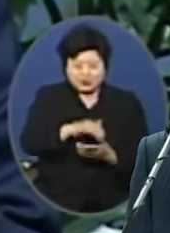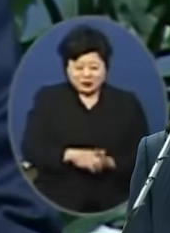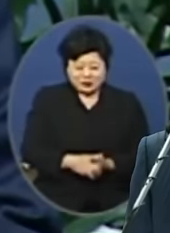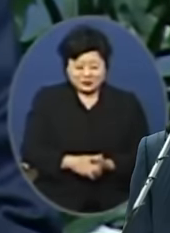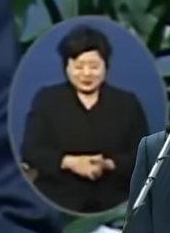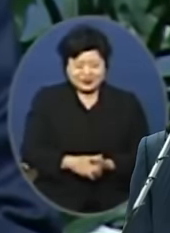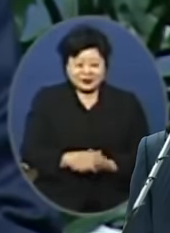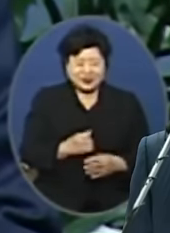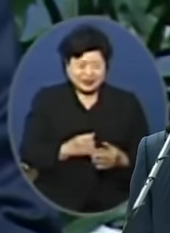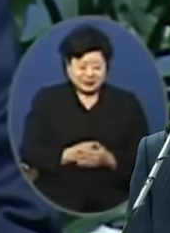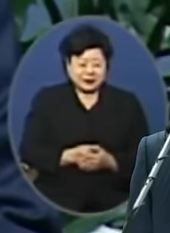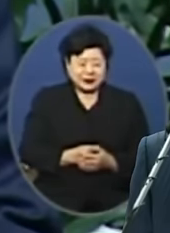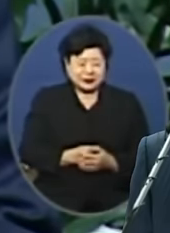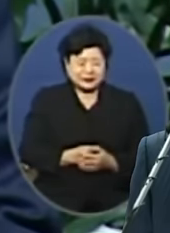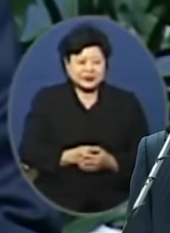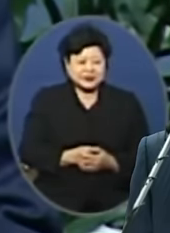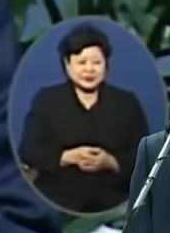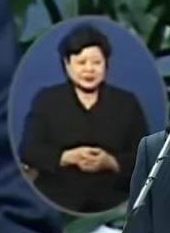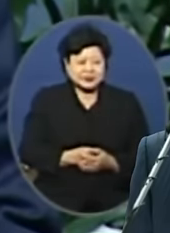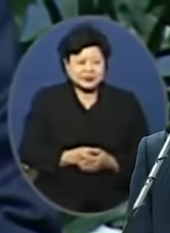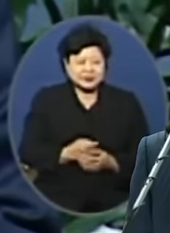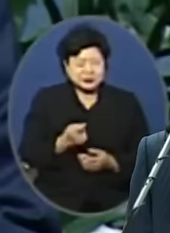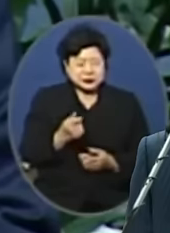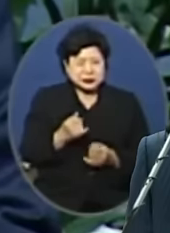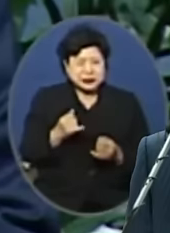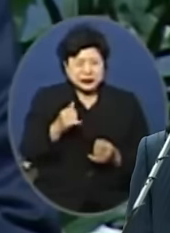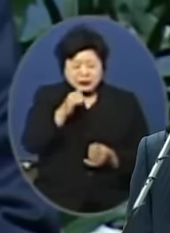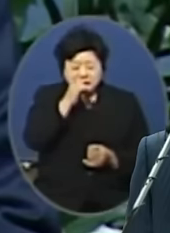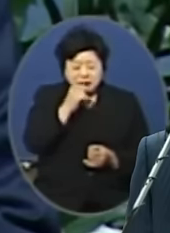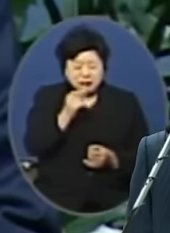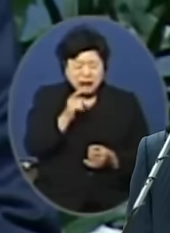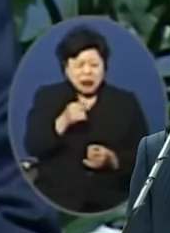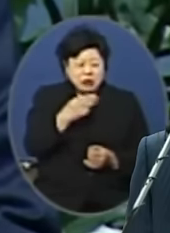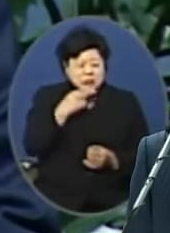이런 소수민족은 말이 없을 거라고 생각하는데 그렇지 않습니다.